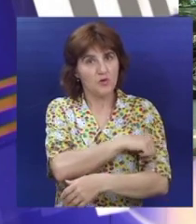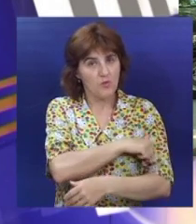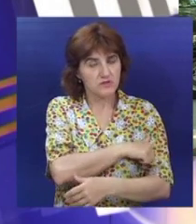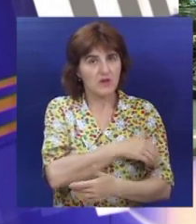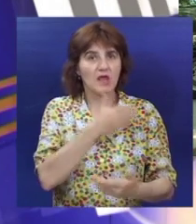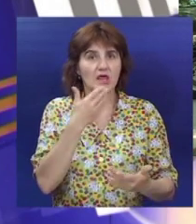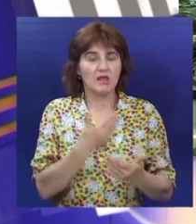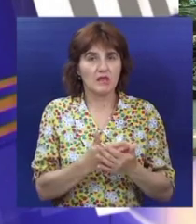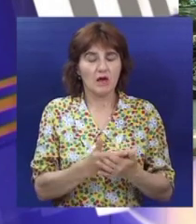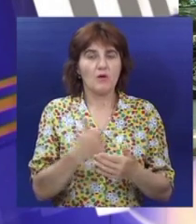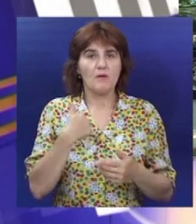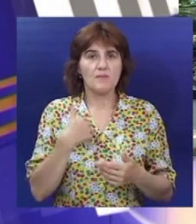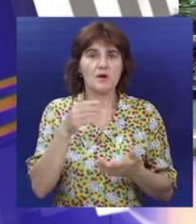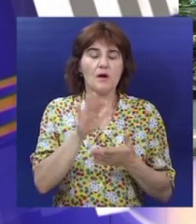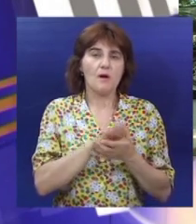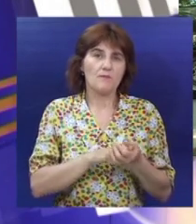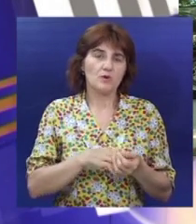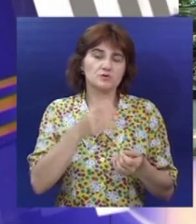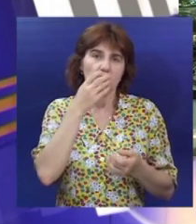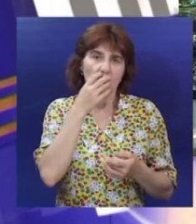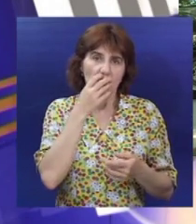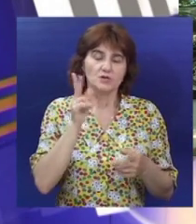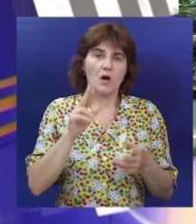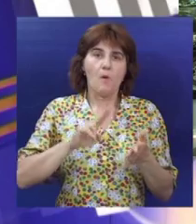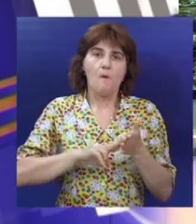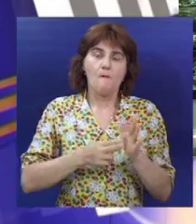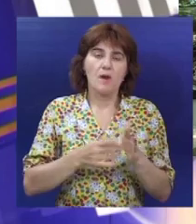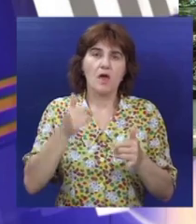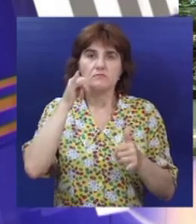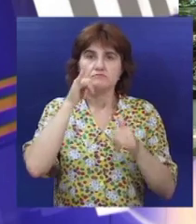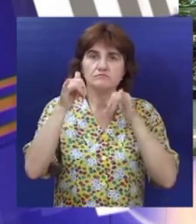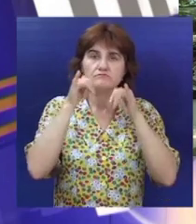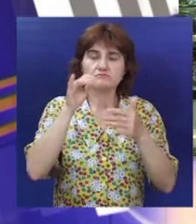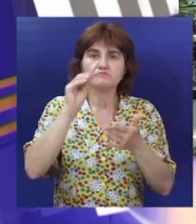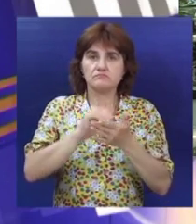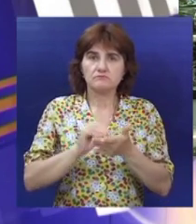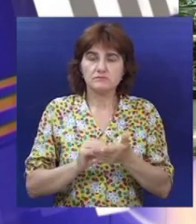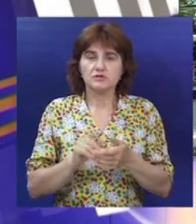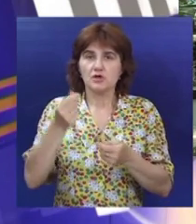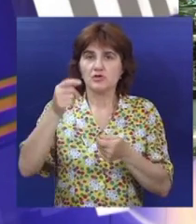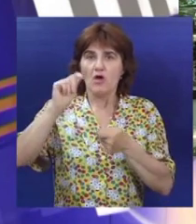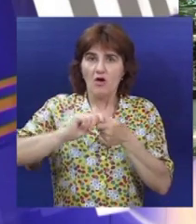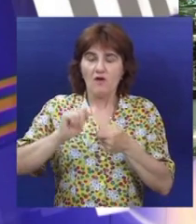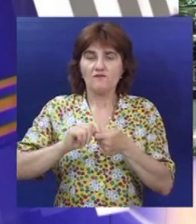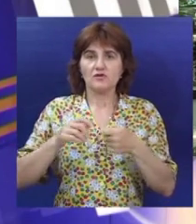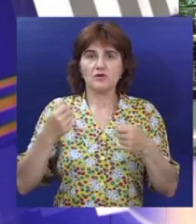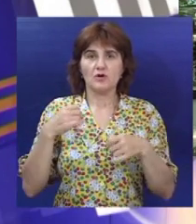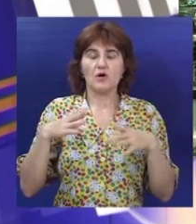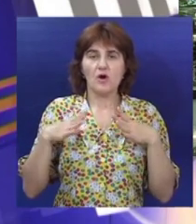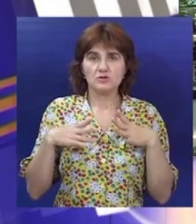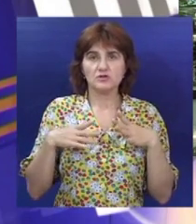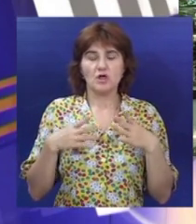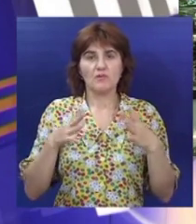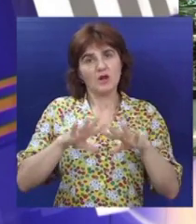20 godina i počeli smo da radimo na tome i da pravimo jedan generalni plan tog puta. I da radimo na štednji, na